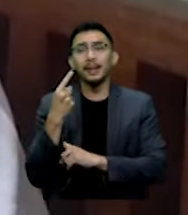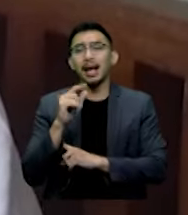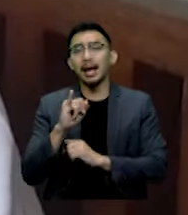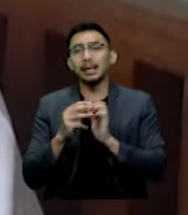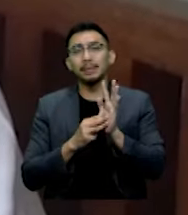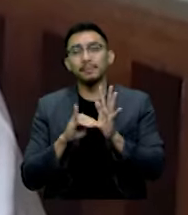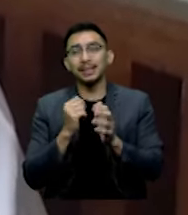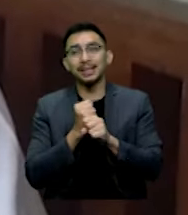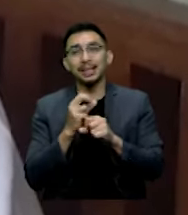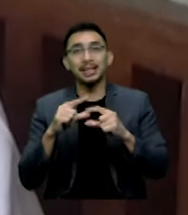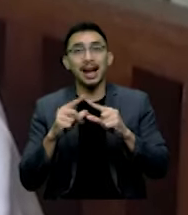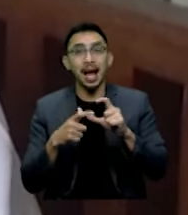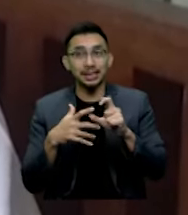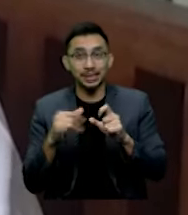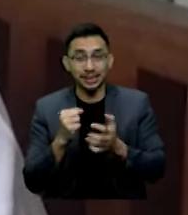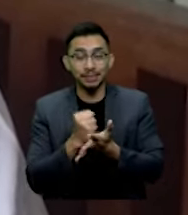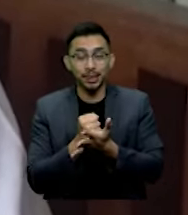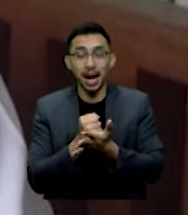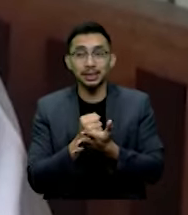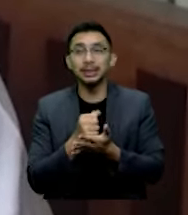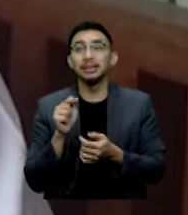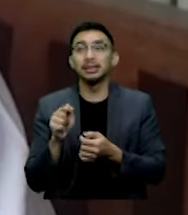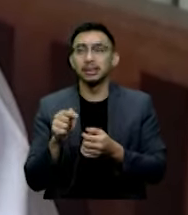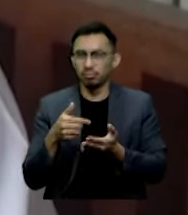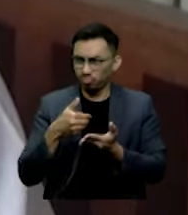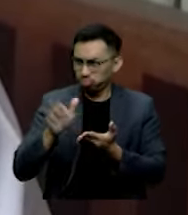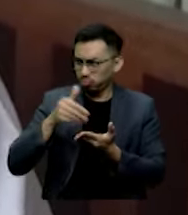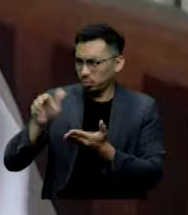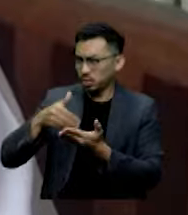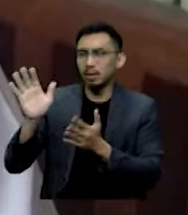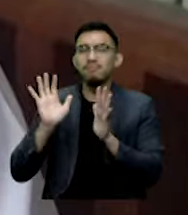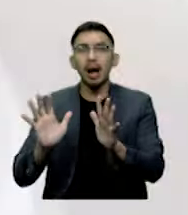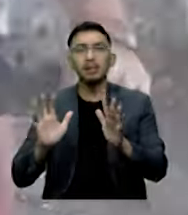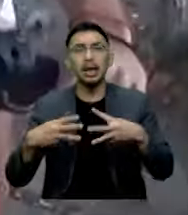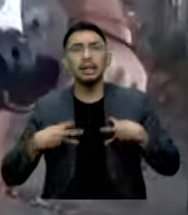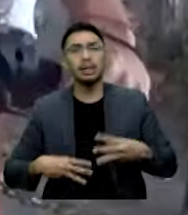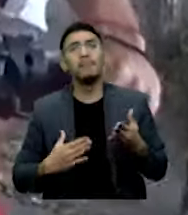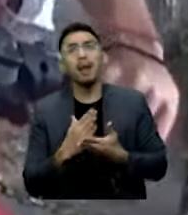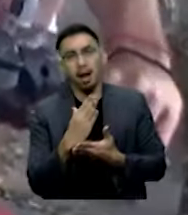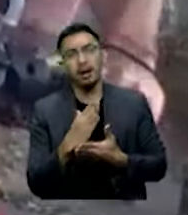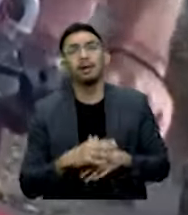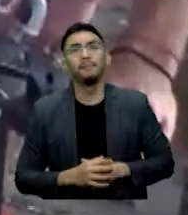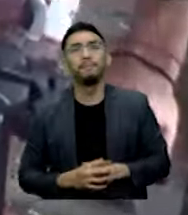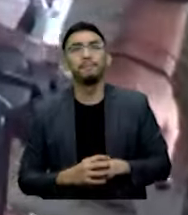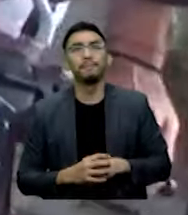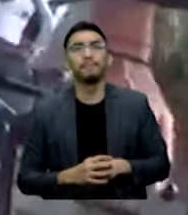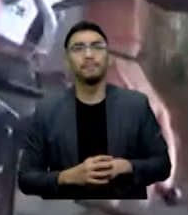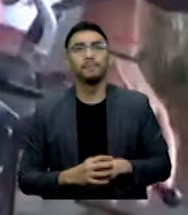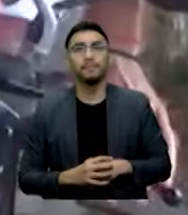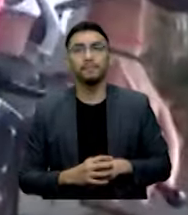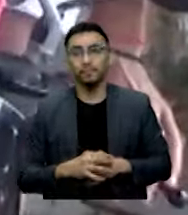2023 kemarin ya, jumlah yang dideportasi kan cukup banyak karena pelanggaran-pelanggaran etika yang dilakukan oleh wisatawan. Petugas diminta